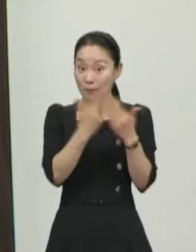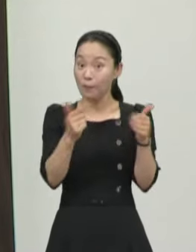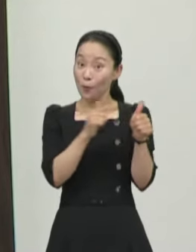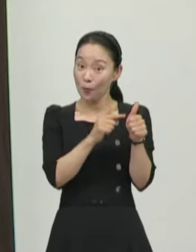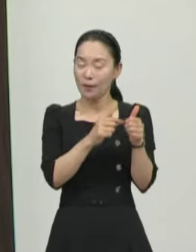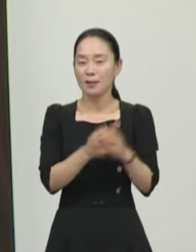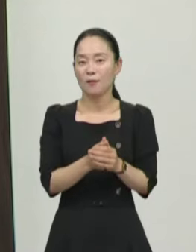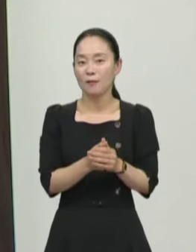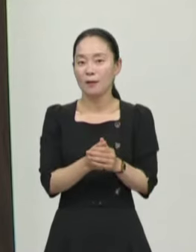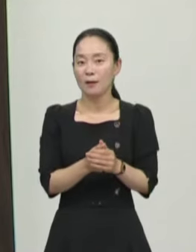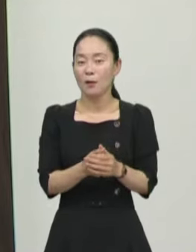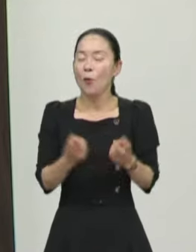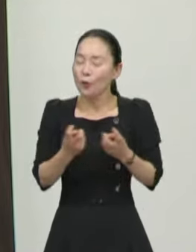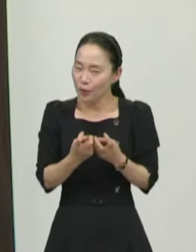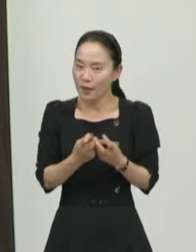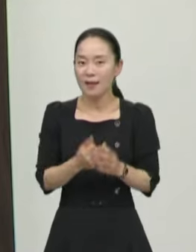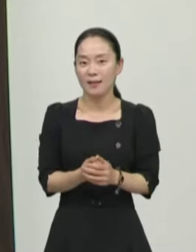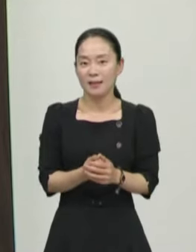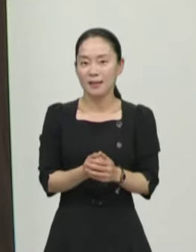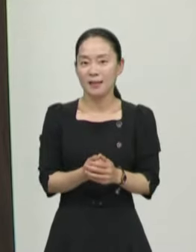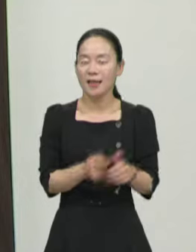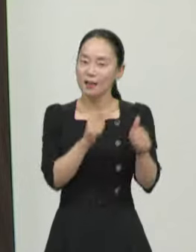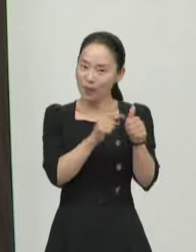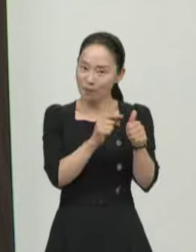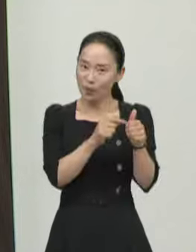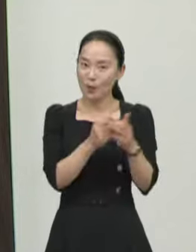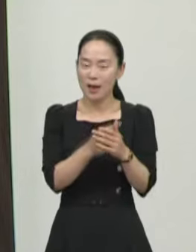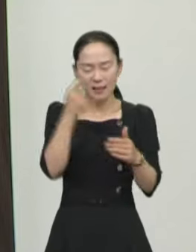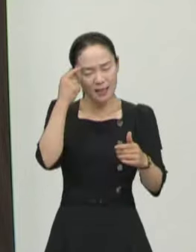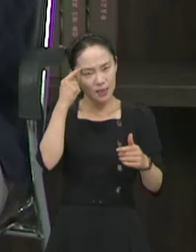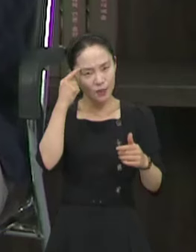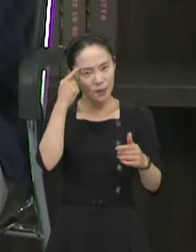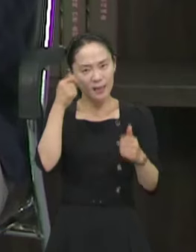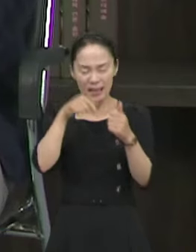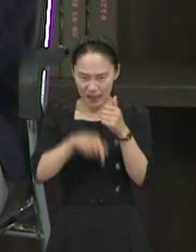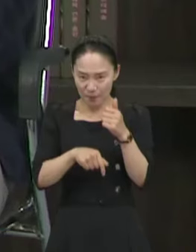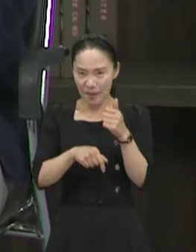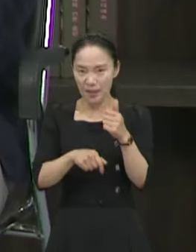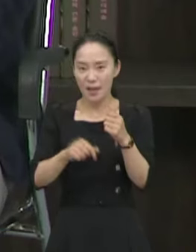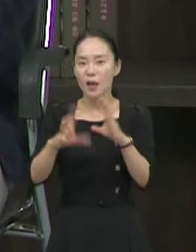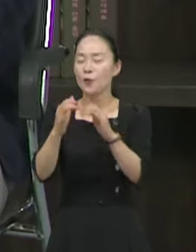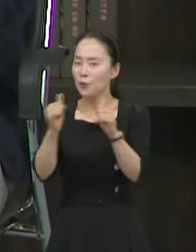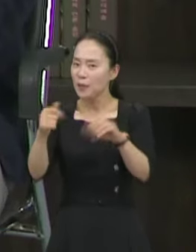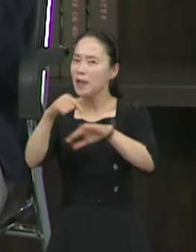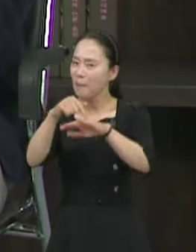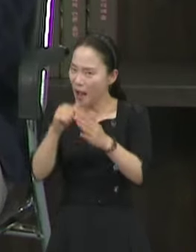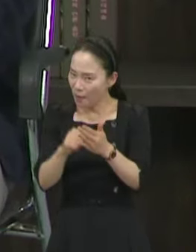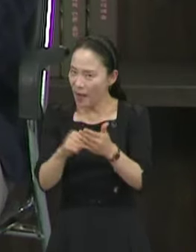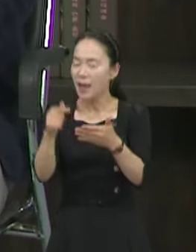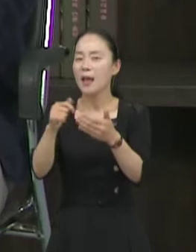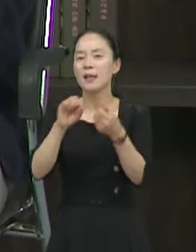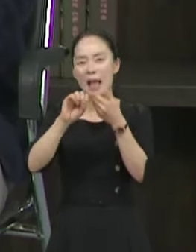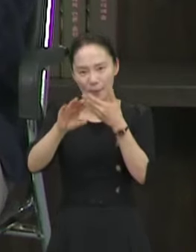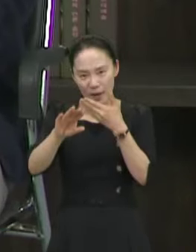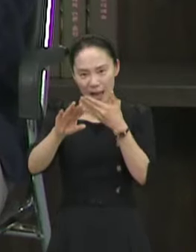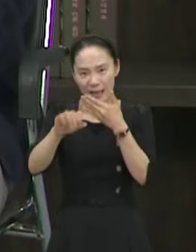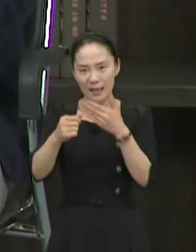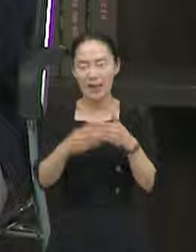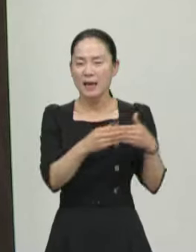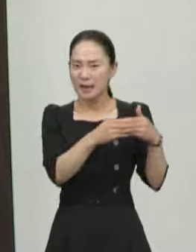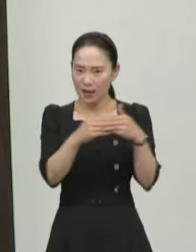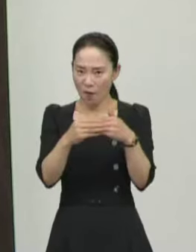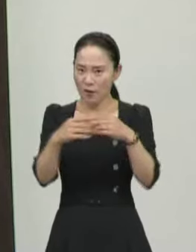그러면 여기에서 어떻게 할지 이제 이재명 대표가 좀 더 신중하게 민심에 갑하는 그런 리더십을 보여줘야 될